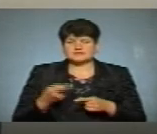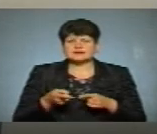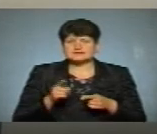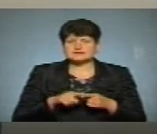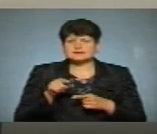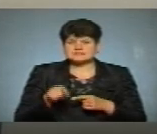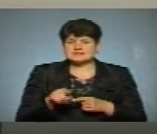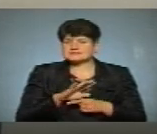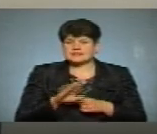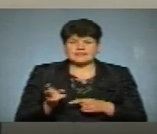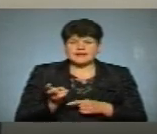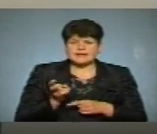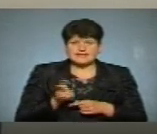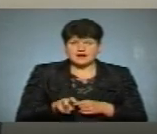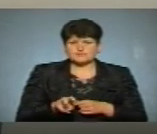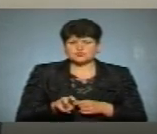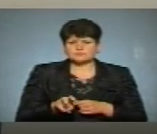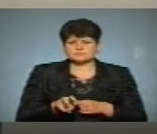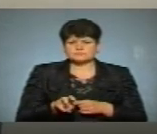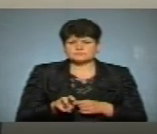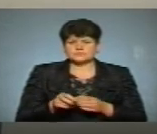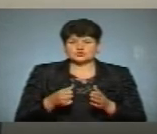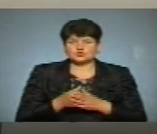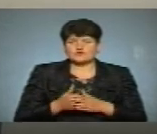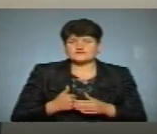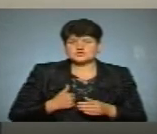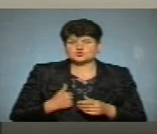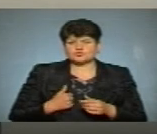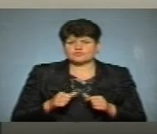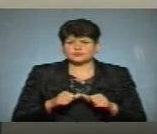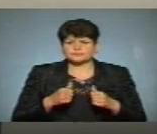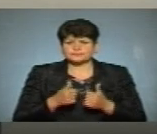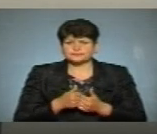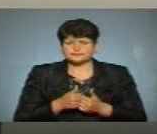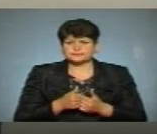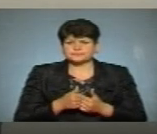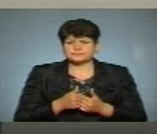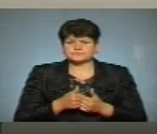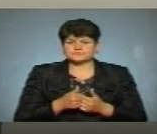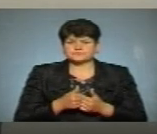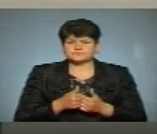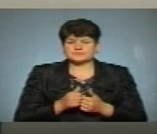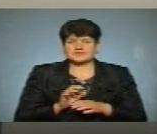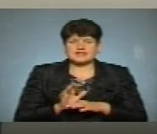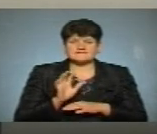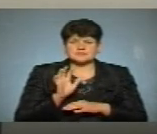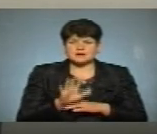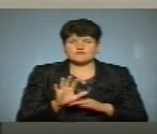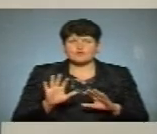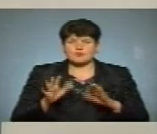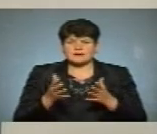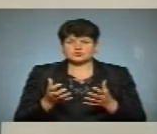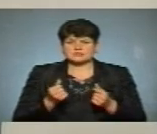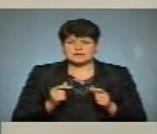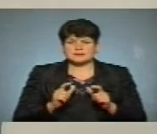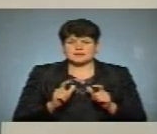безпосередньо за неявку до військового комісаріата на відправку в момент отримання